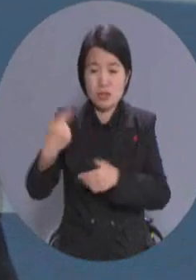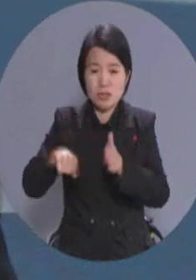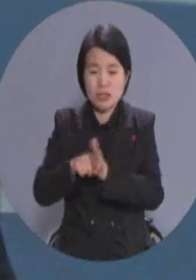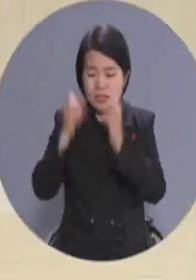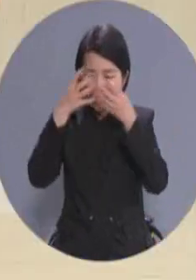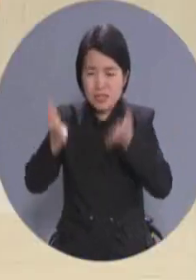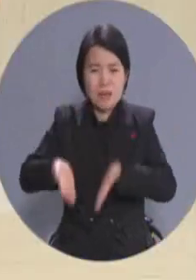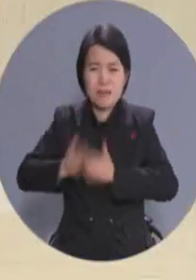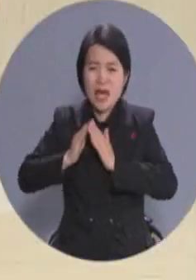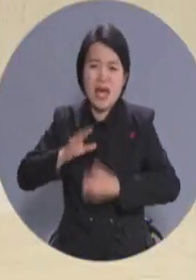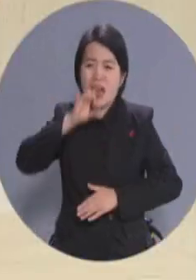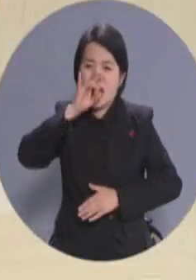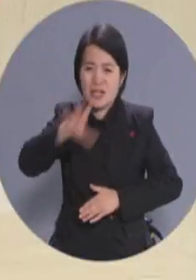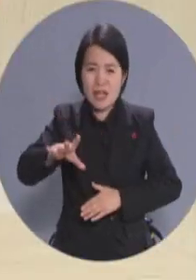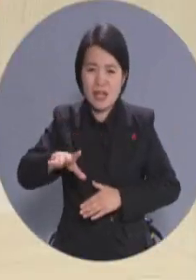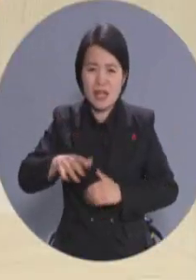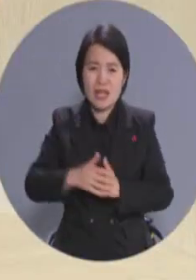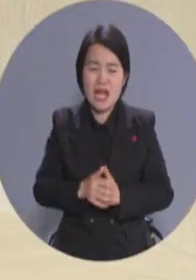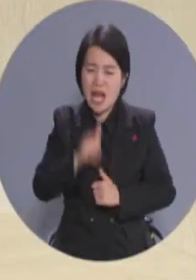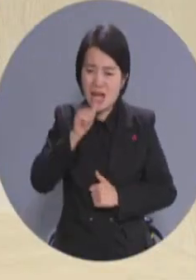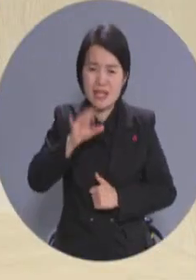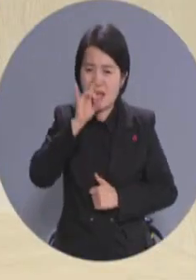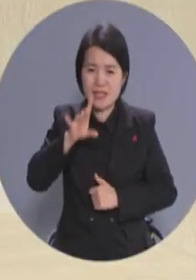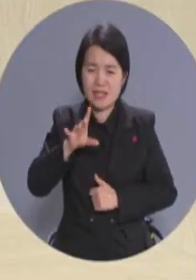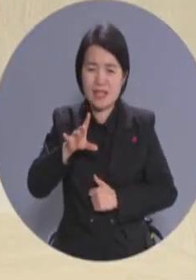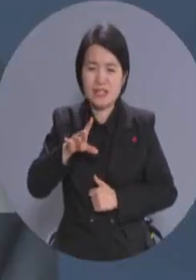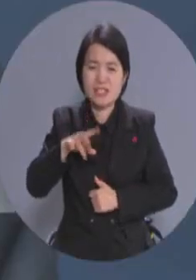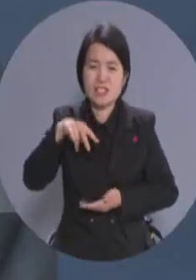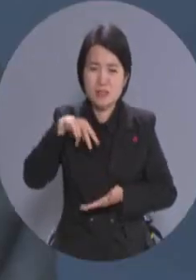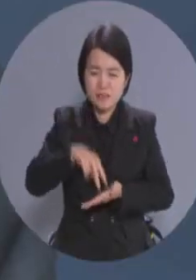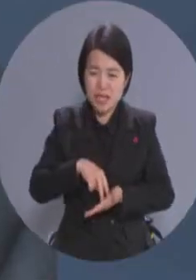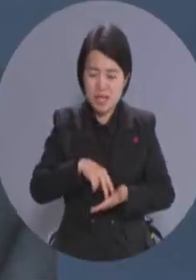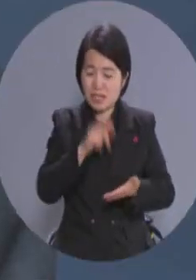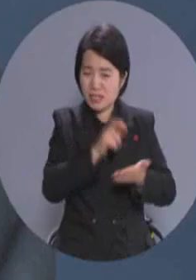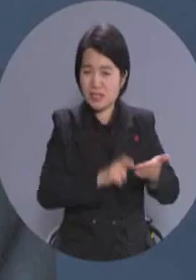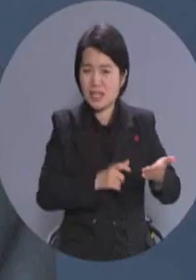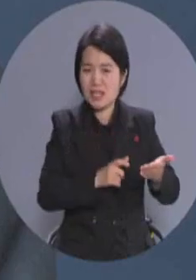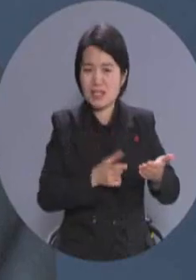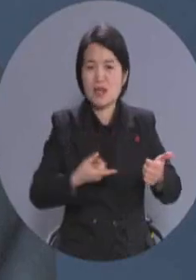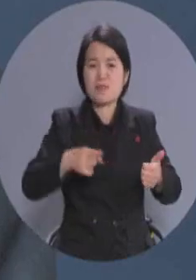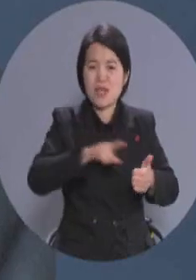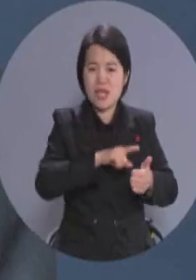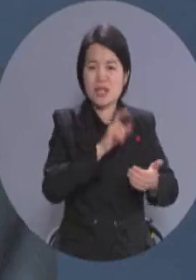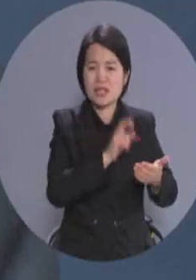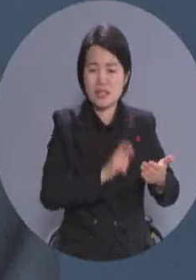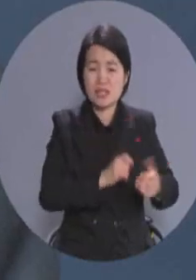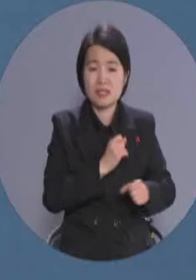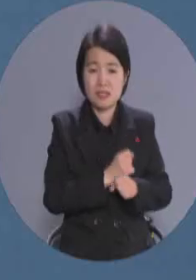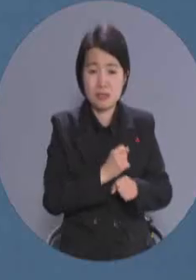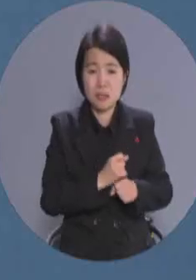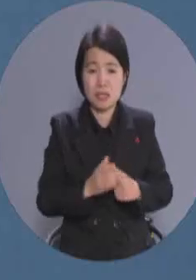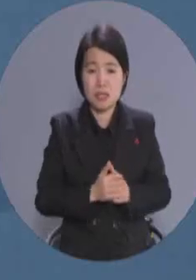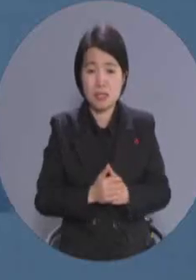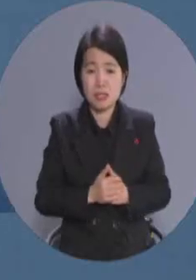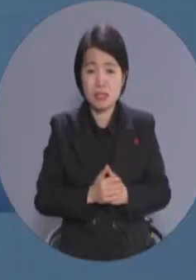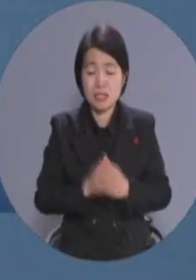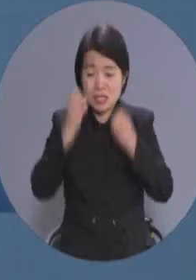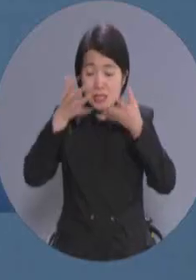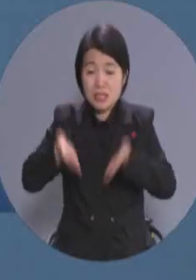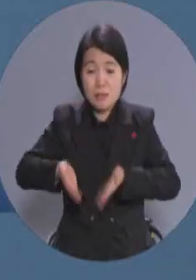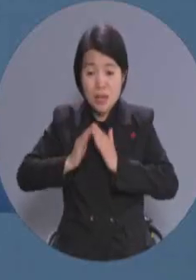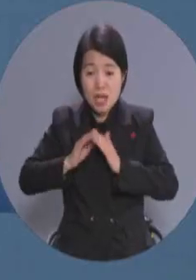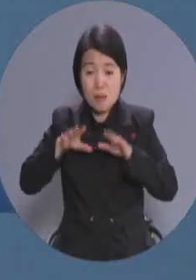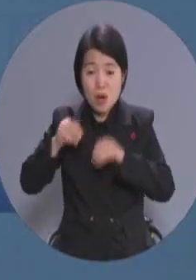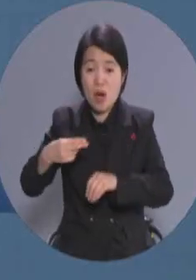창당은 있어서도 안되고 있을 수도 없는 일이라며 서명에 동참했습니다 이런 상황이 멈춰지지 않고